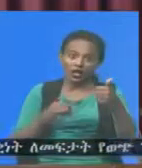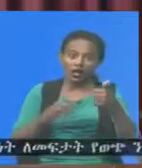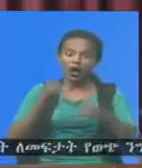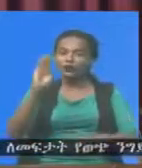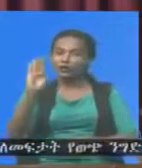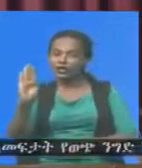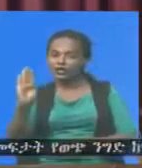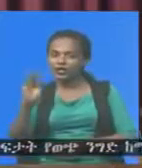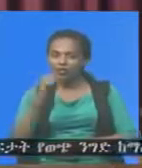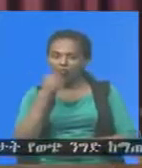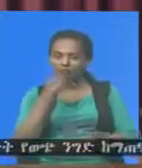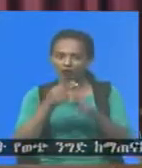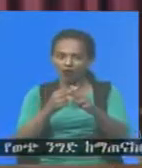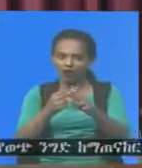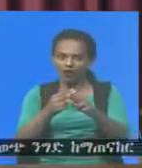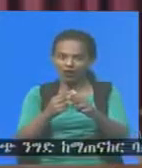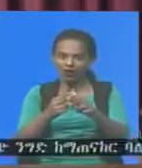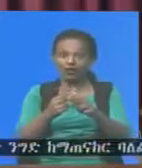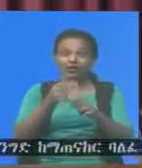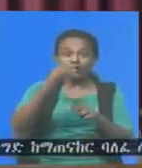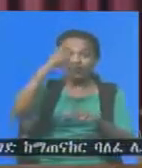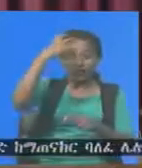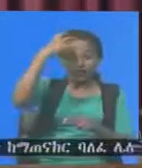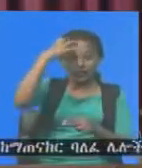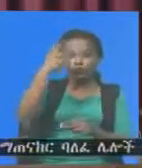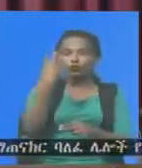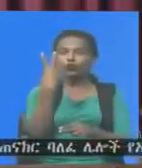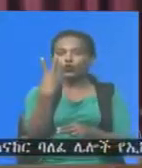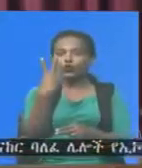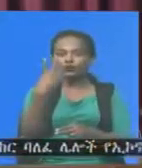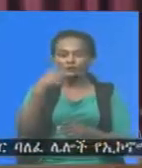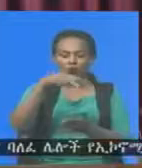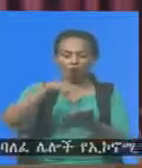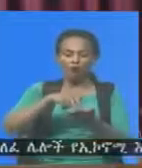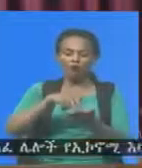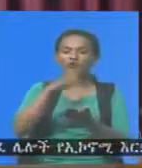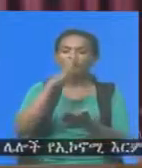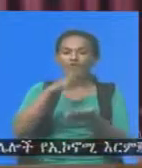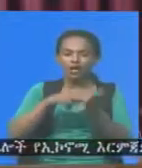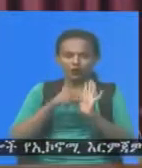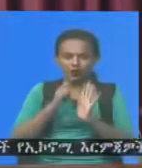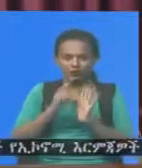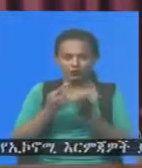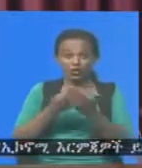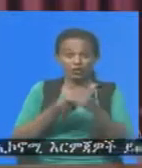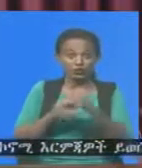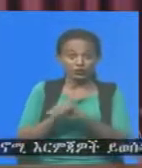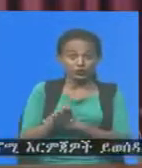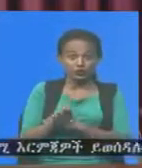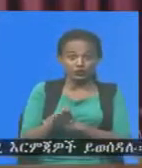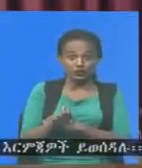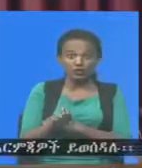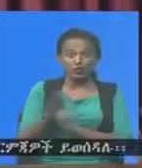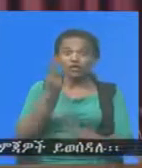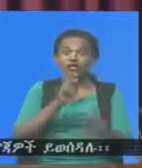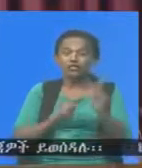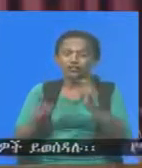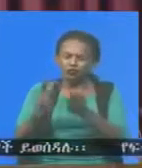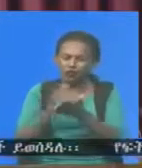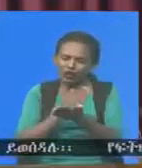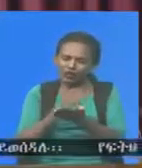ይባላል። የመንግስት ሁለት ቴሌኮም ተቋማት ይፈጠራሉ። ከነዚህ ውስጥ ህዝብን